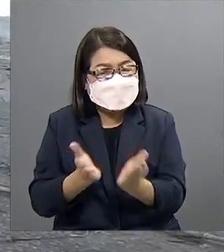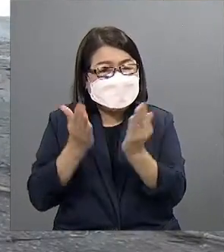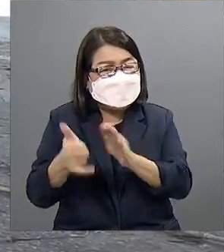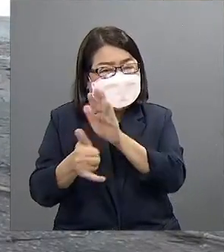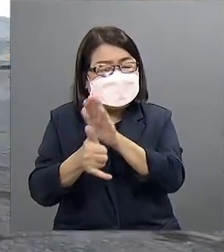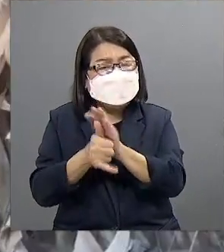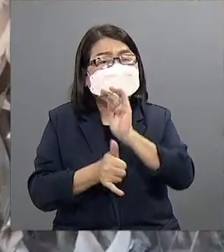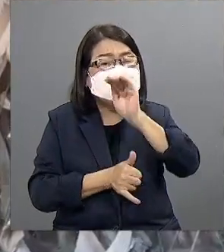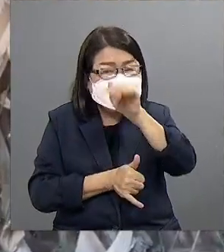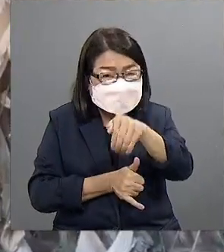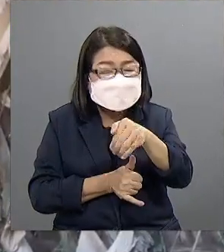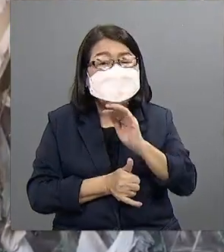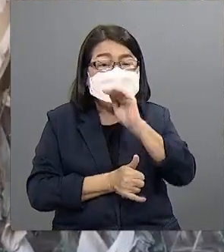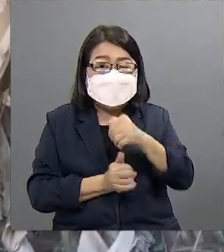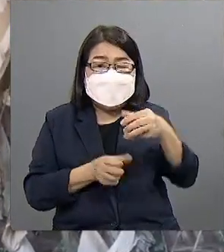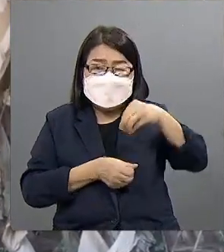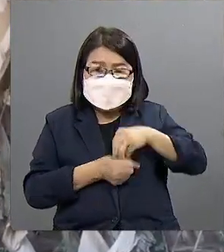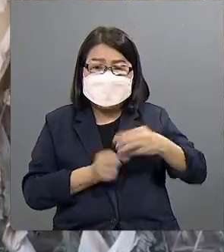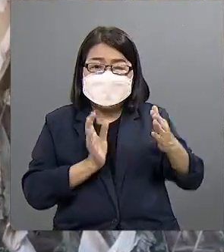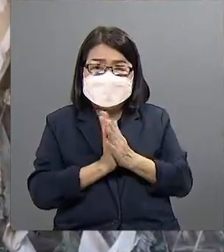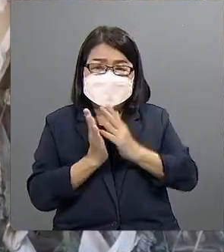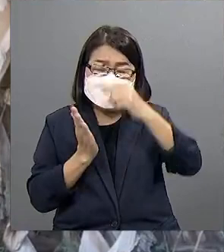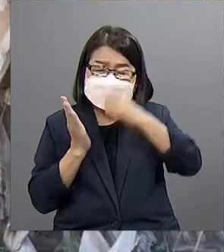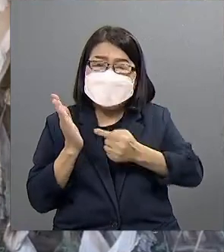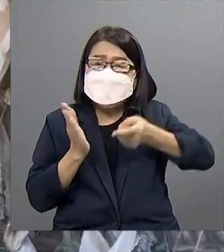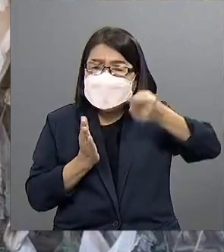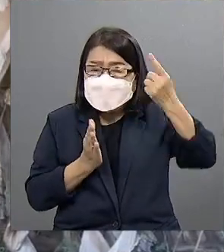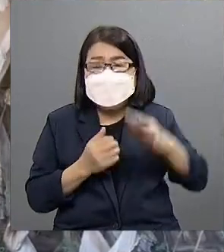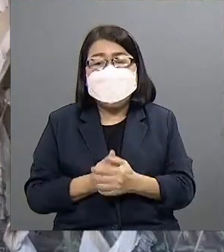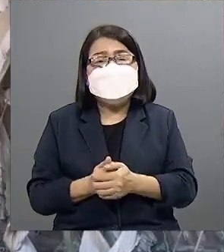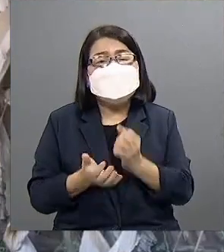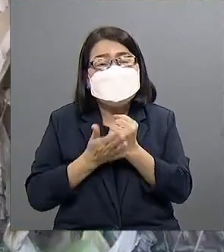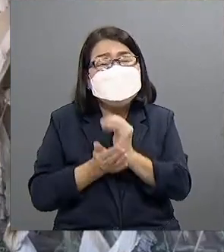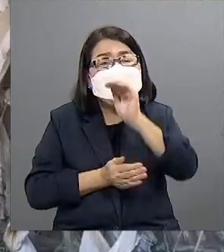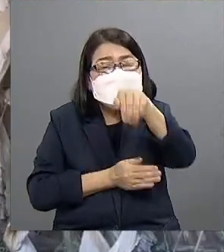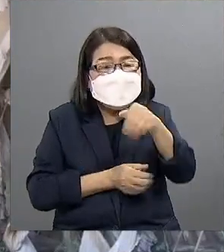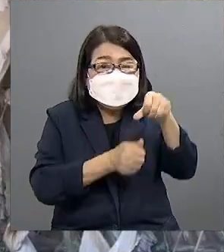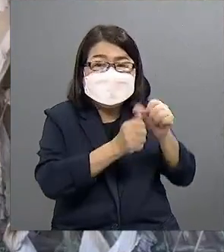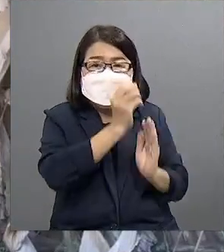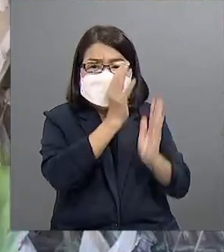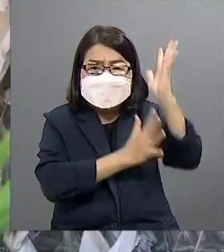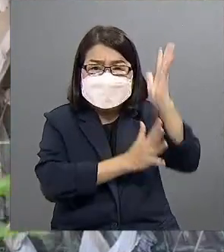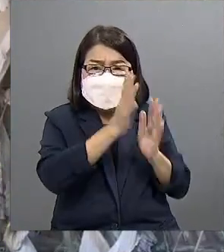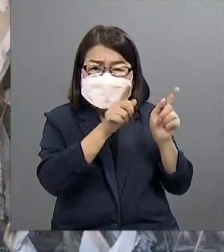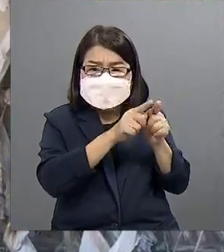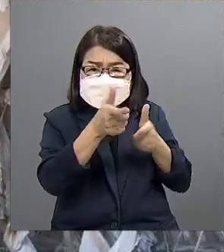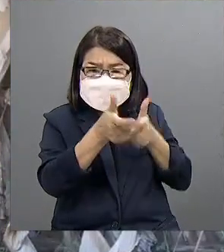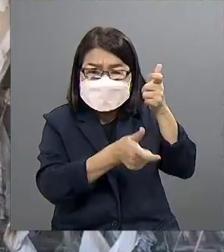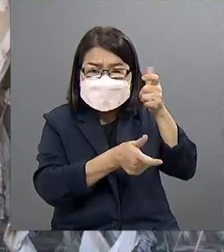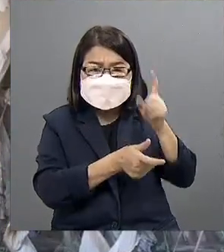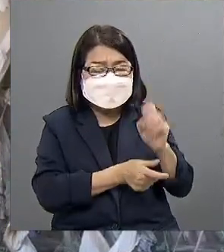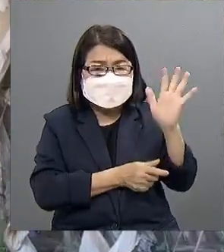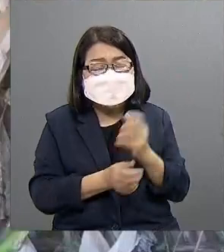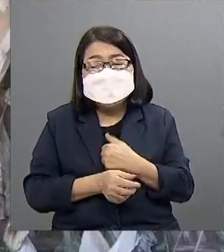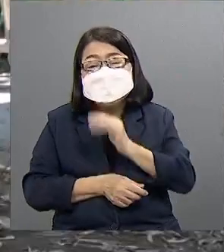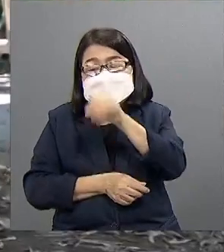ไทยมาแต่โบราณทั้งในส่วนของการอนุรักษ์ช้างป่าและการยกระดับมาตรฐานการดูแลช้างเลี้ยงให้เป็นที่ยอมรับในระ